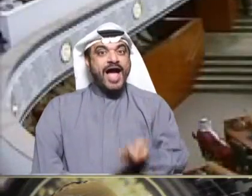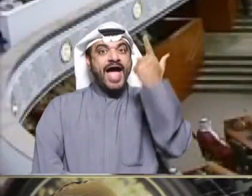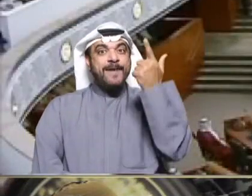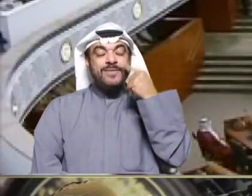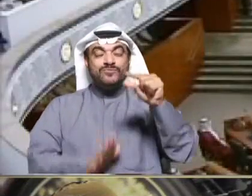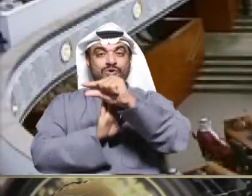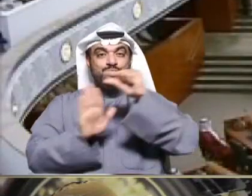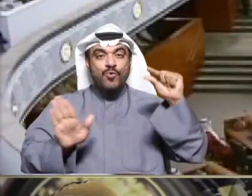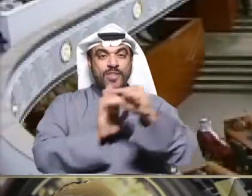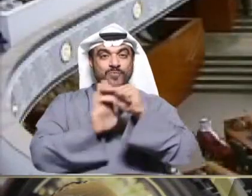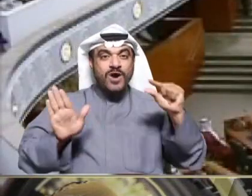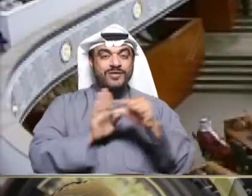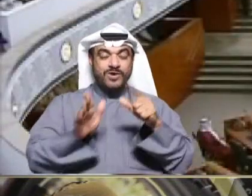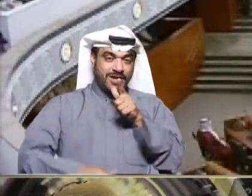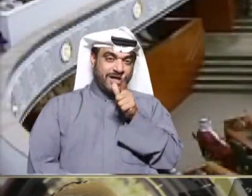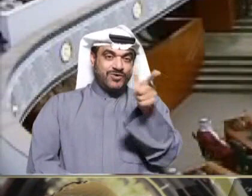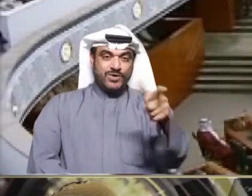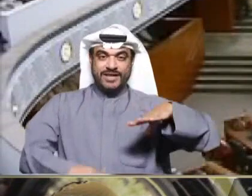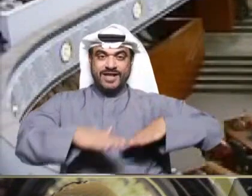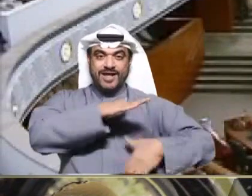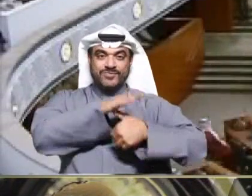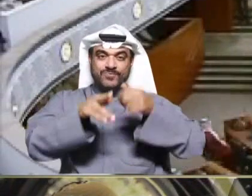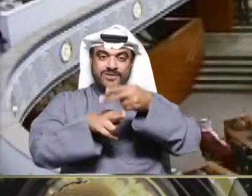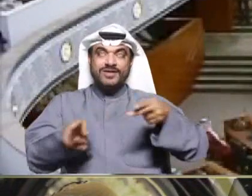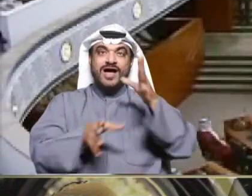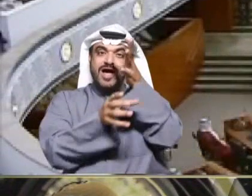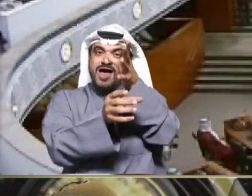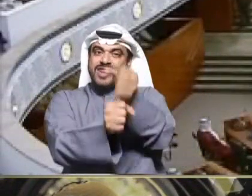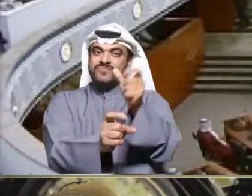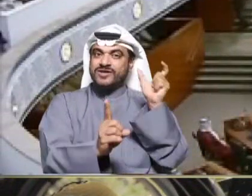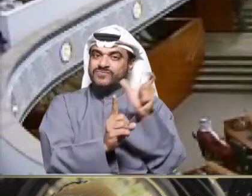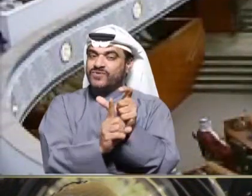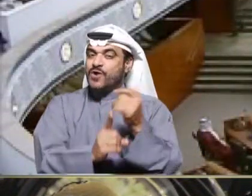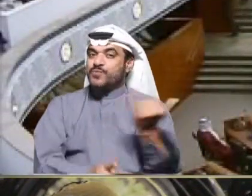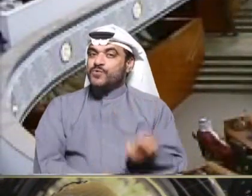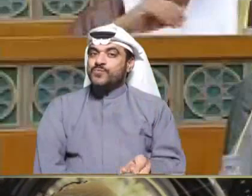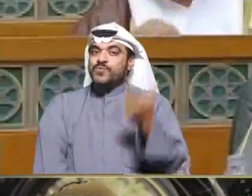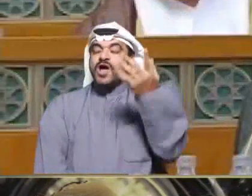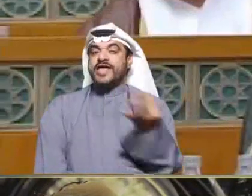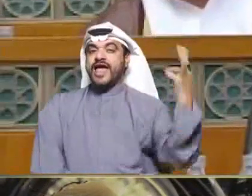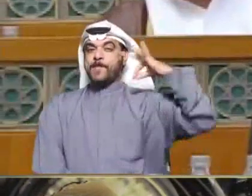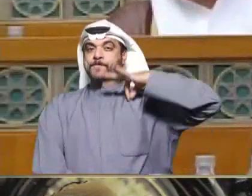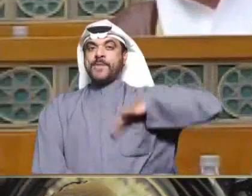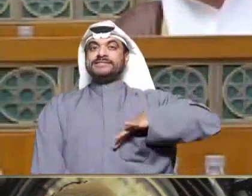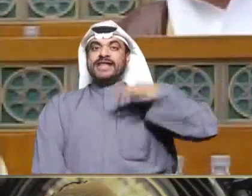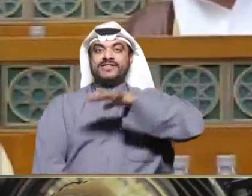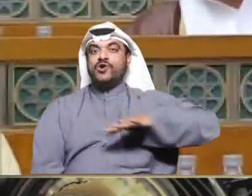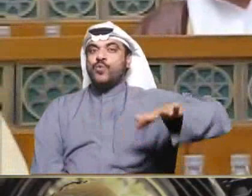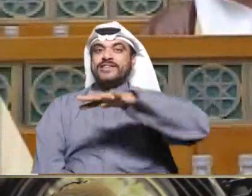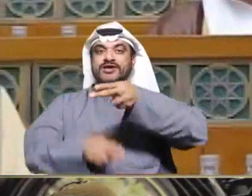التي تتمحور عليها خطابات سمو الأمير حفظه الله ورعاه في نطقه السامي هي المصلحة الوطنية